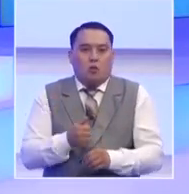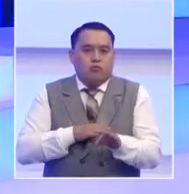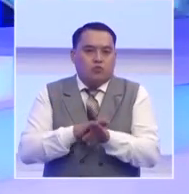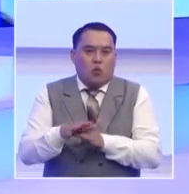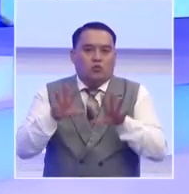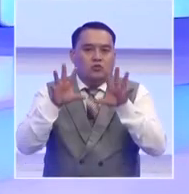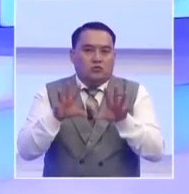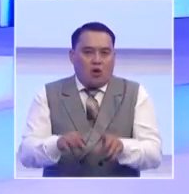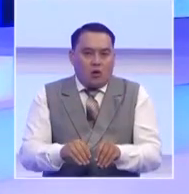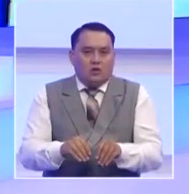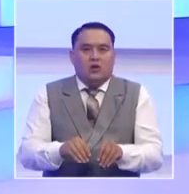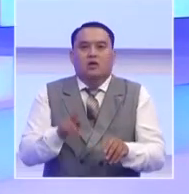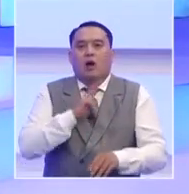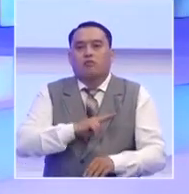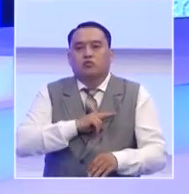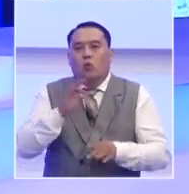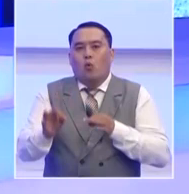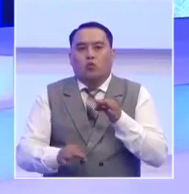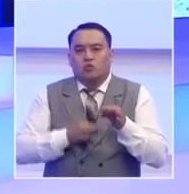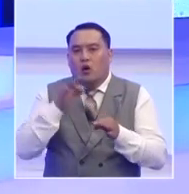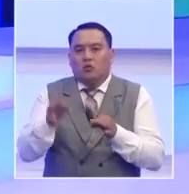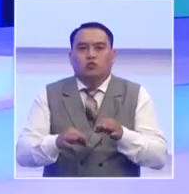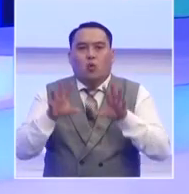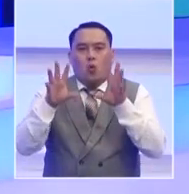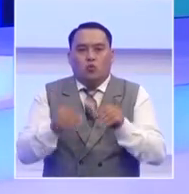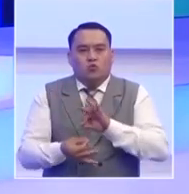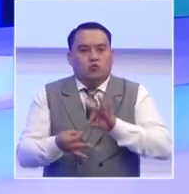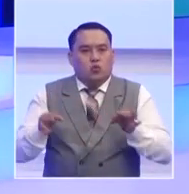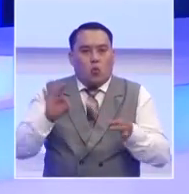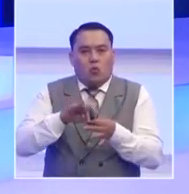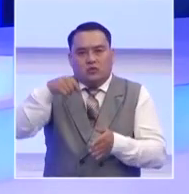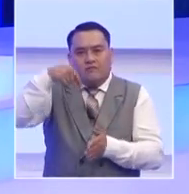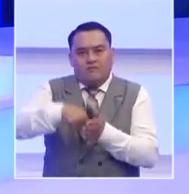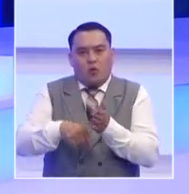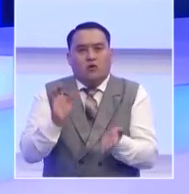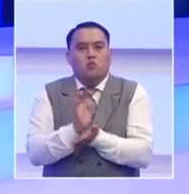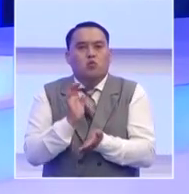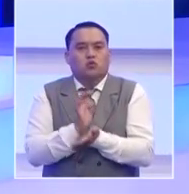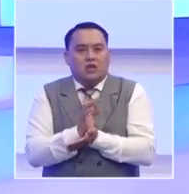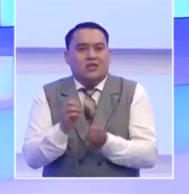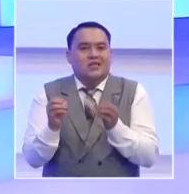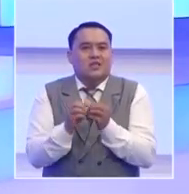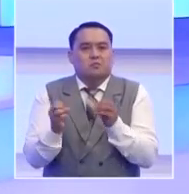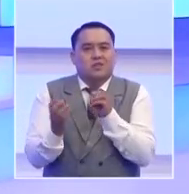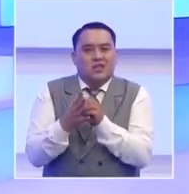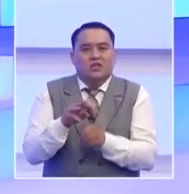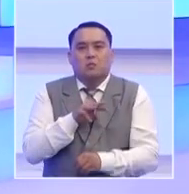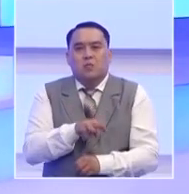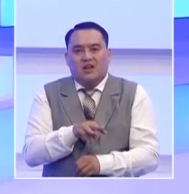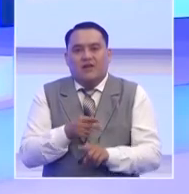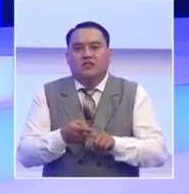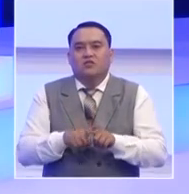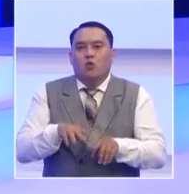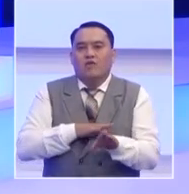полностью локализован. Огнеборцы работали круглосуточно. Тушение осложняла глубина тлеющего мусора. Порядка 10-15 метров.